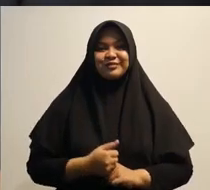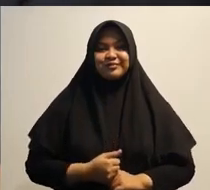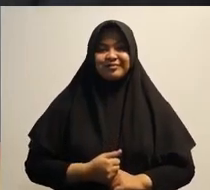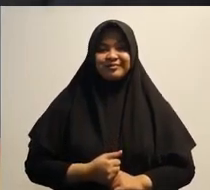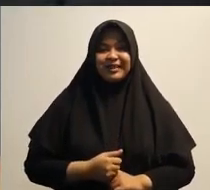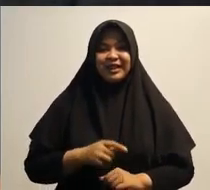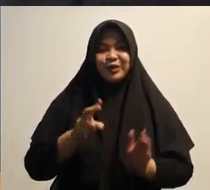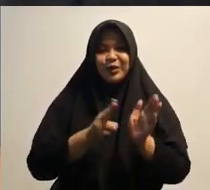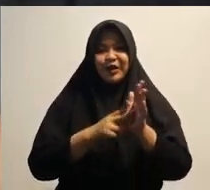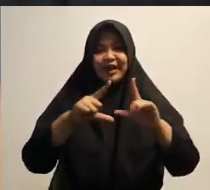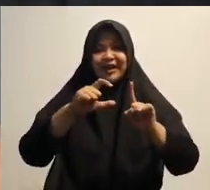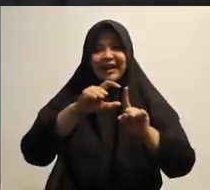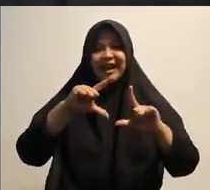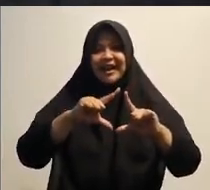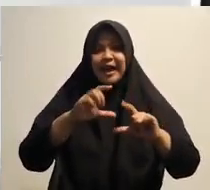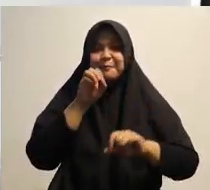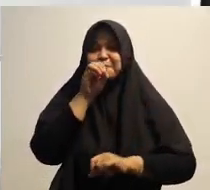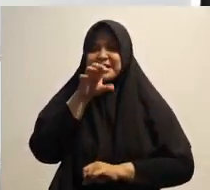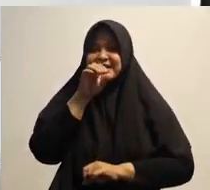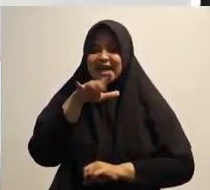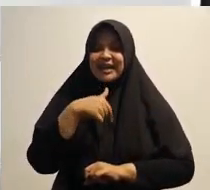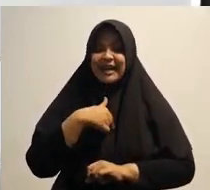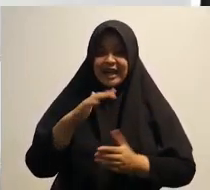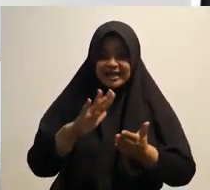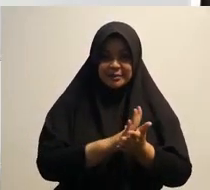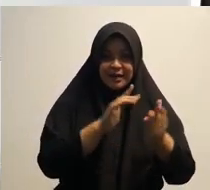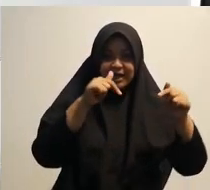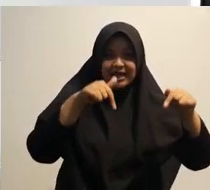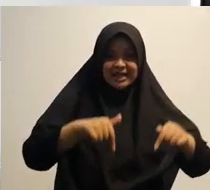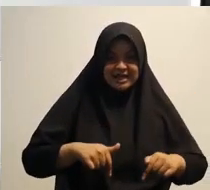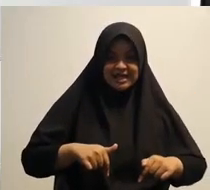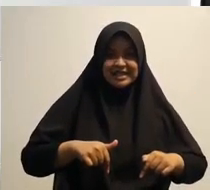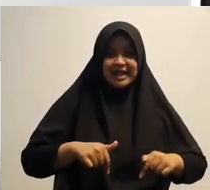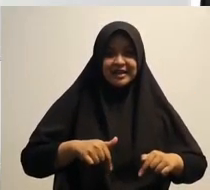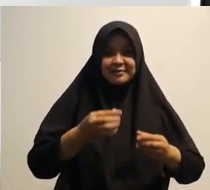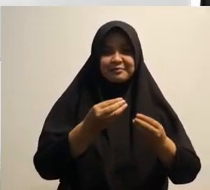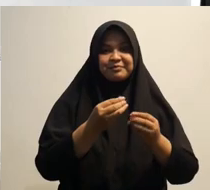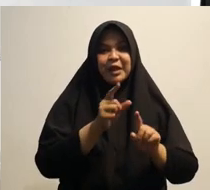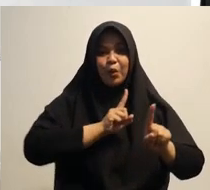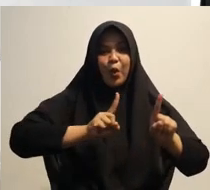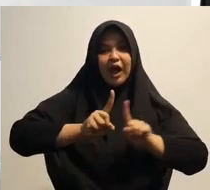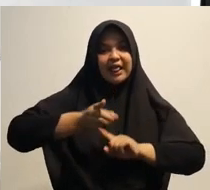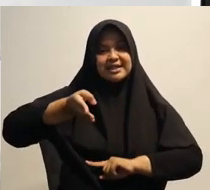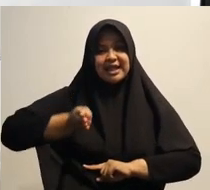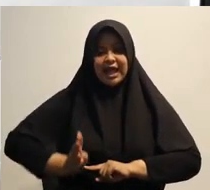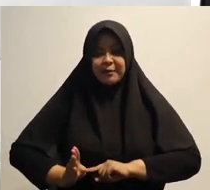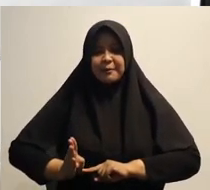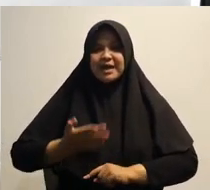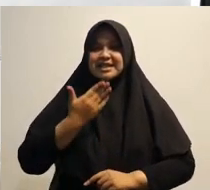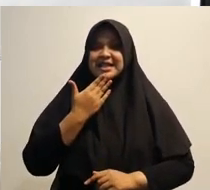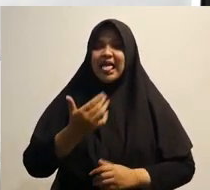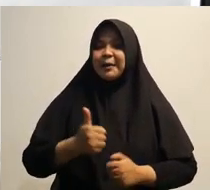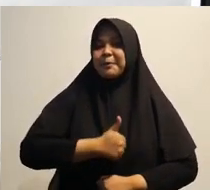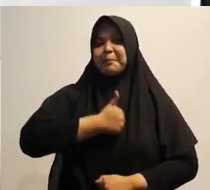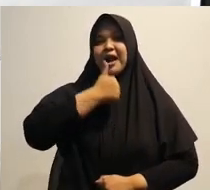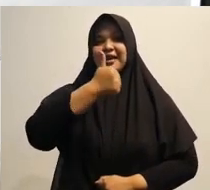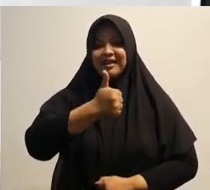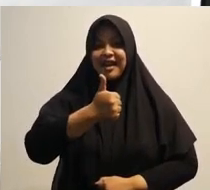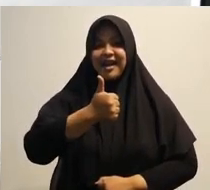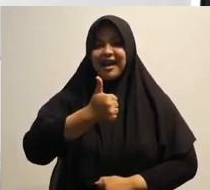yaitu Naga Bicara. Pada kesempatan ini saya mewakili Sigap